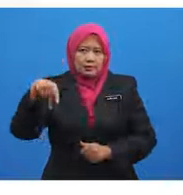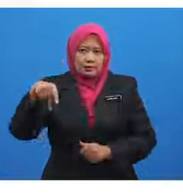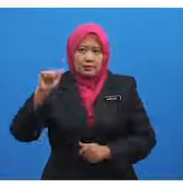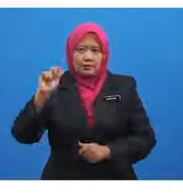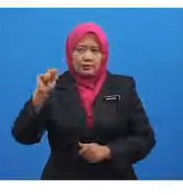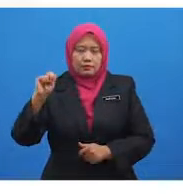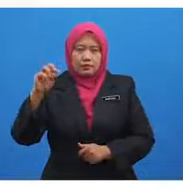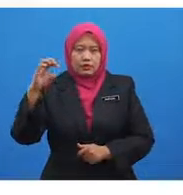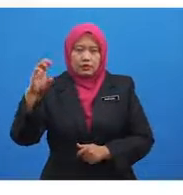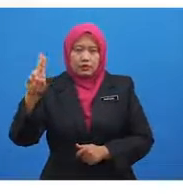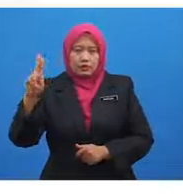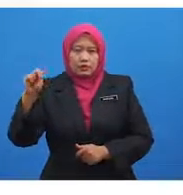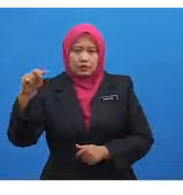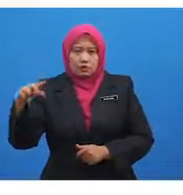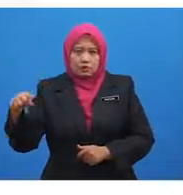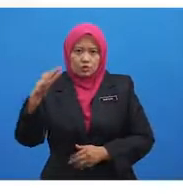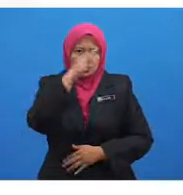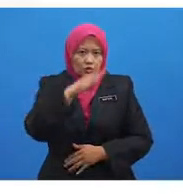11 dengan pancung serong,